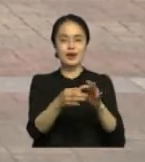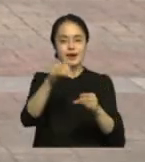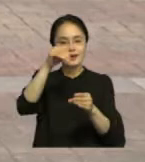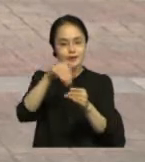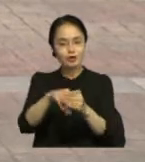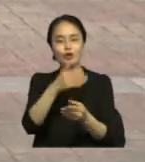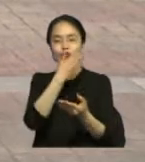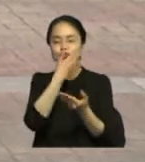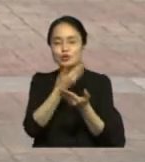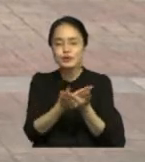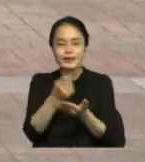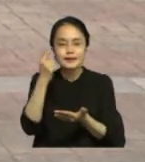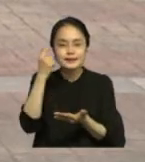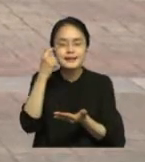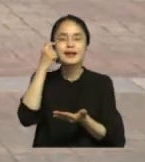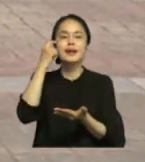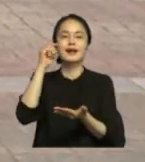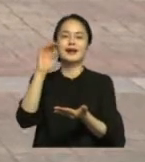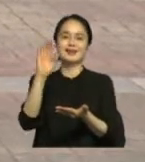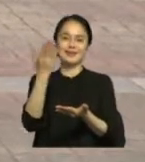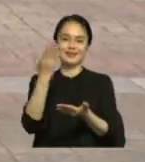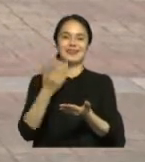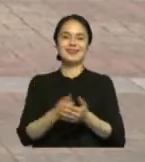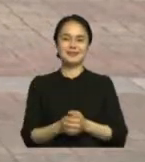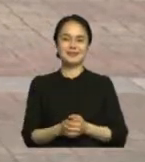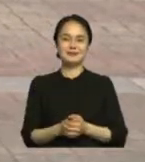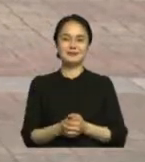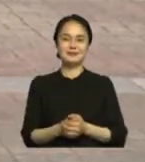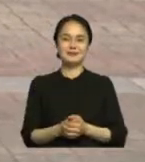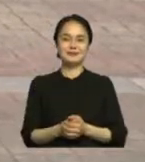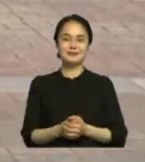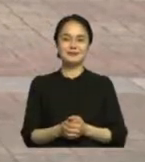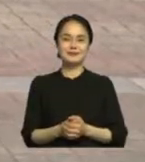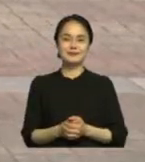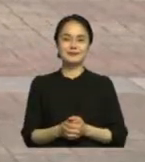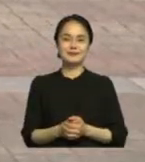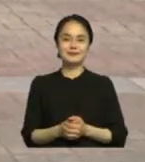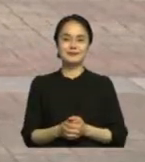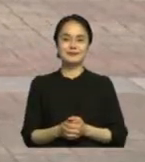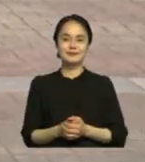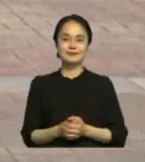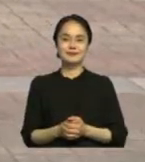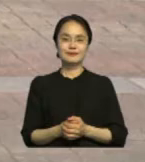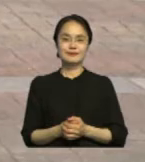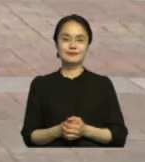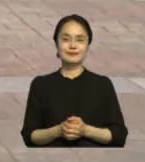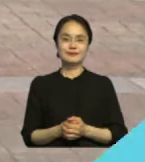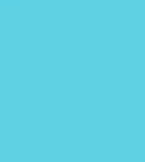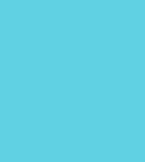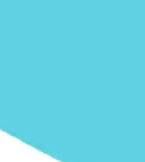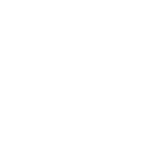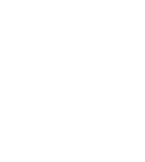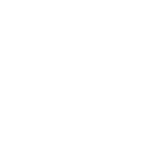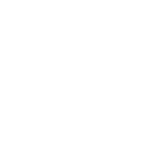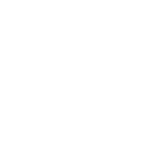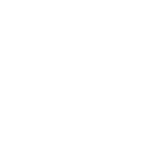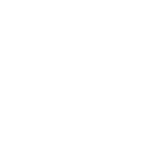대한민국 민주주의가 한층 더 발전할 수 있길 기대합니다. 딜라이브 청년기자단 광운대학교 김수민입니다.